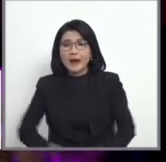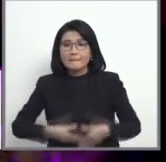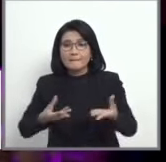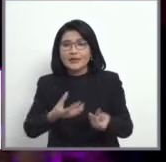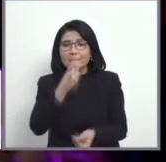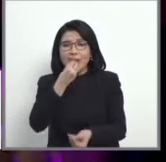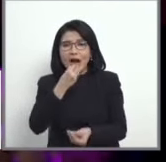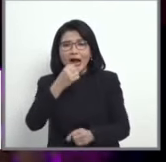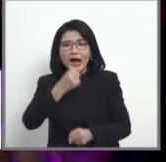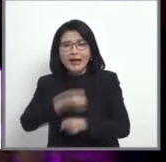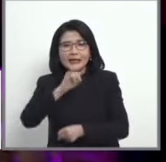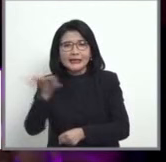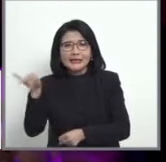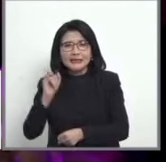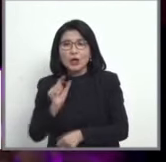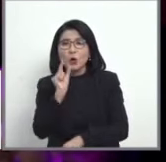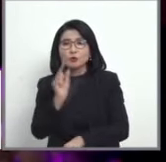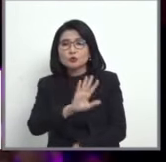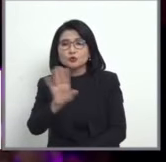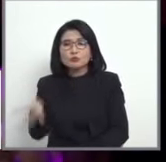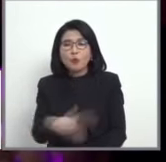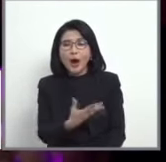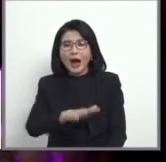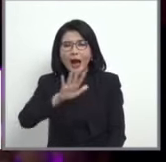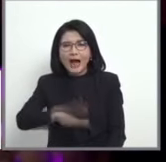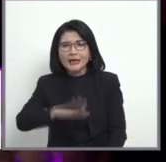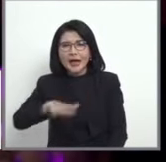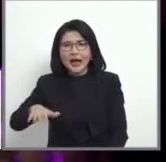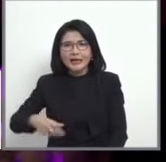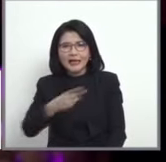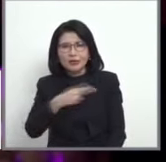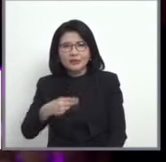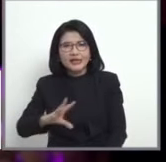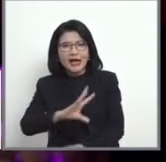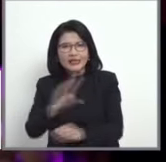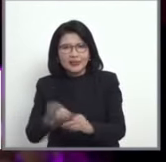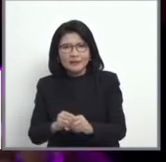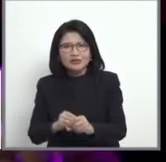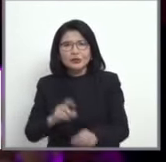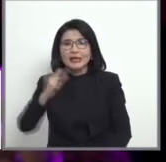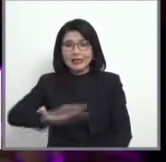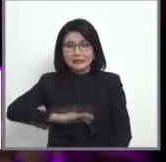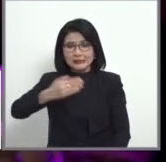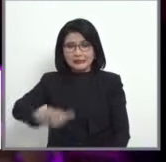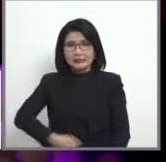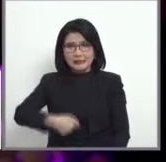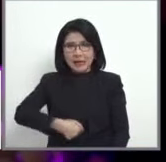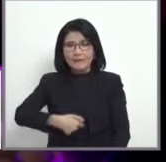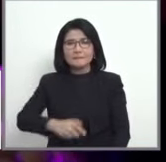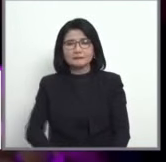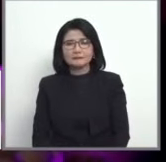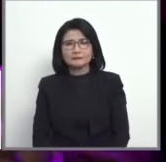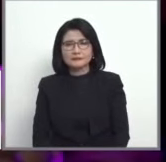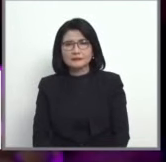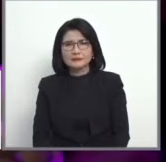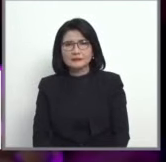bergizi untuk seluruh anak-anak Indonesia termasuk yang masih dalam kandungan Ibunya